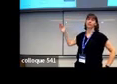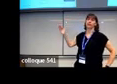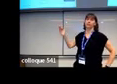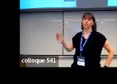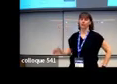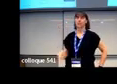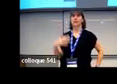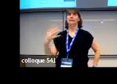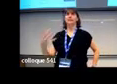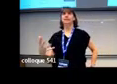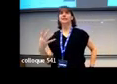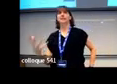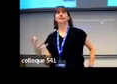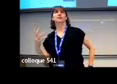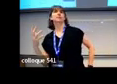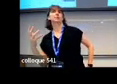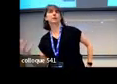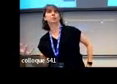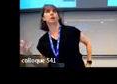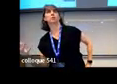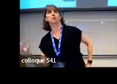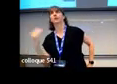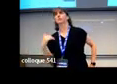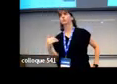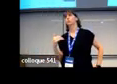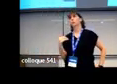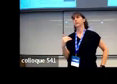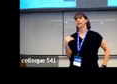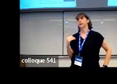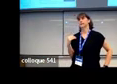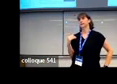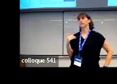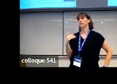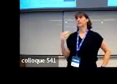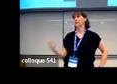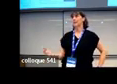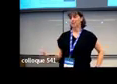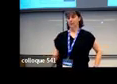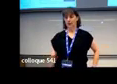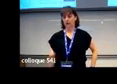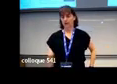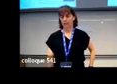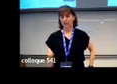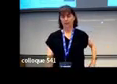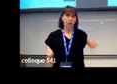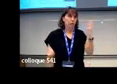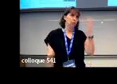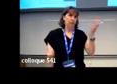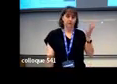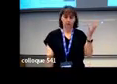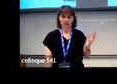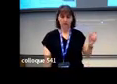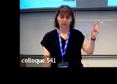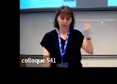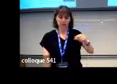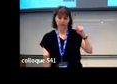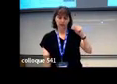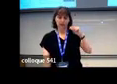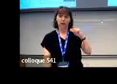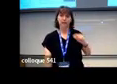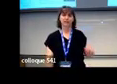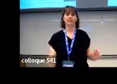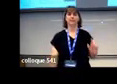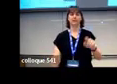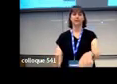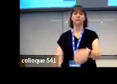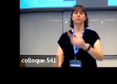décrit le graphique. Mais les textes alternatifs sont tellement bons que j'aimerais ça que tout le monde y ait accès. Je pense qu'il faut que je trouve une façon de dire aux étudiants,